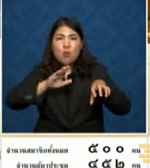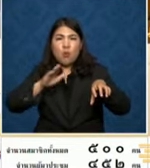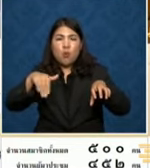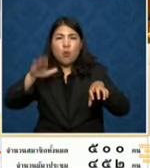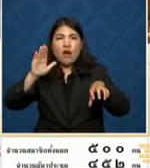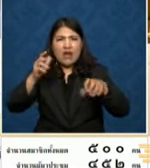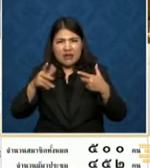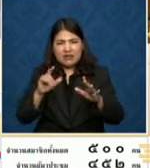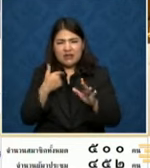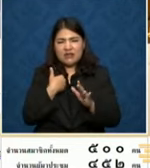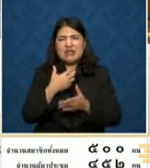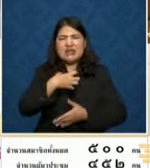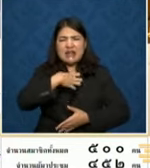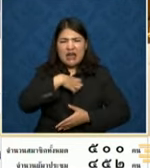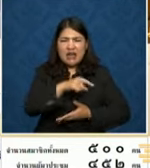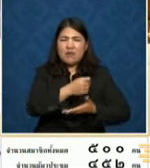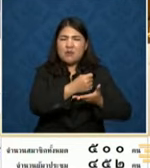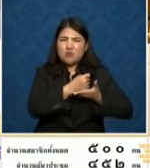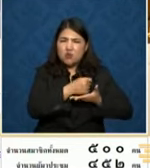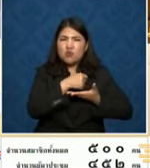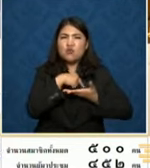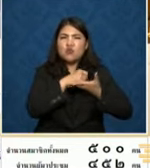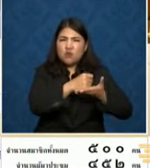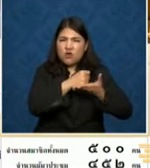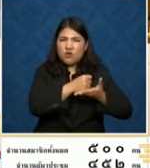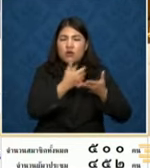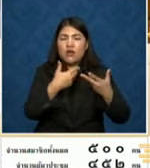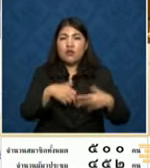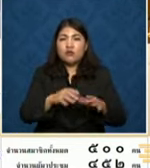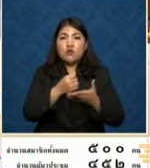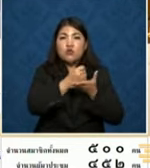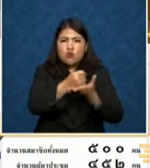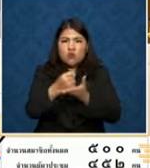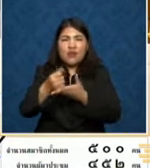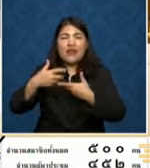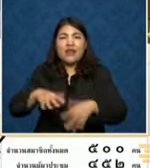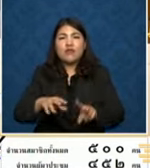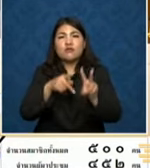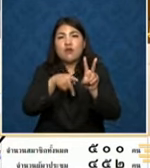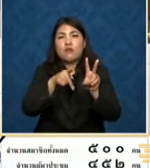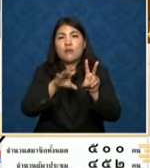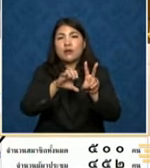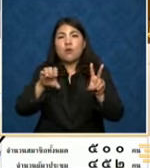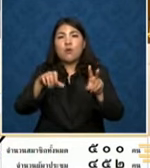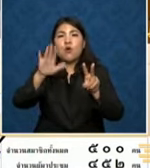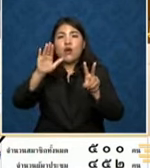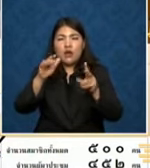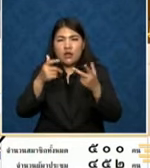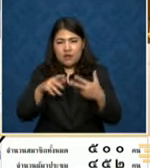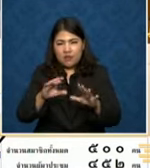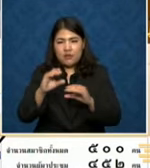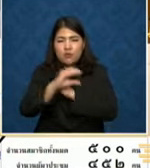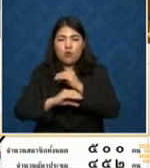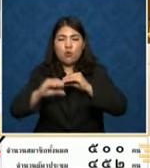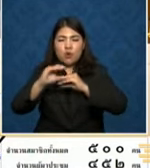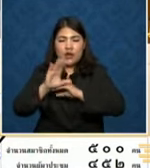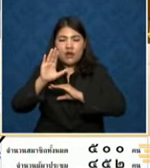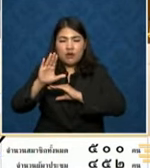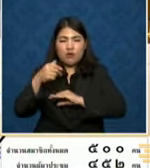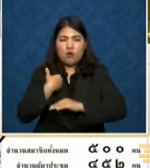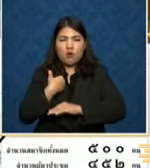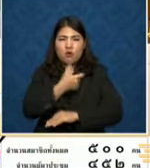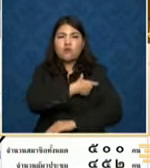ยเหลือนะครับเราเข้าไปช่วยเหลือแล้วประมาณ 2,000 กว่าหมู่บ้านกลายเป็นโครงการหลวงในพระราชดำริของพระบาทสมเด็จพระเจ้าอ